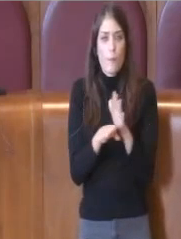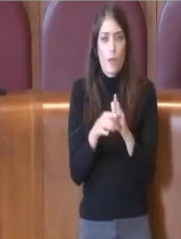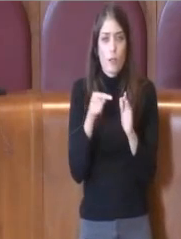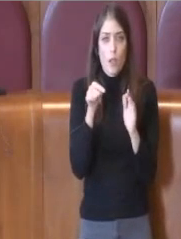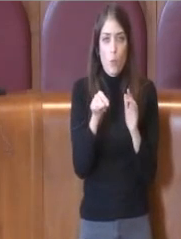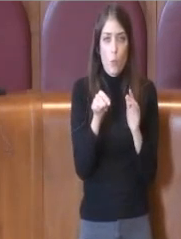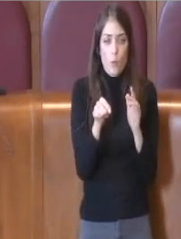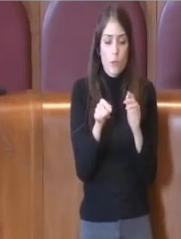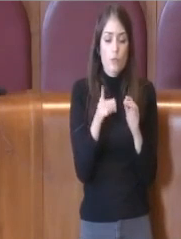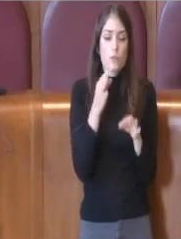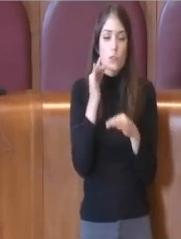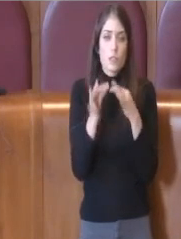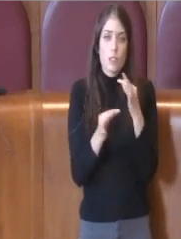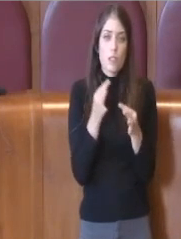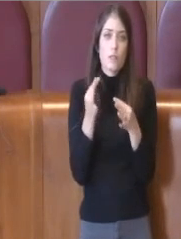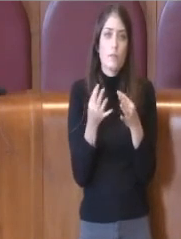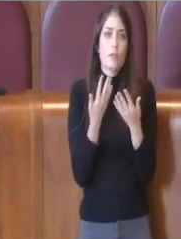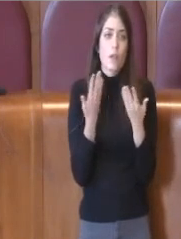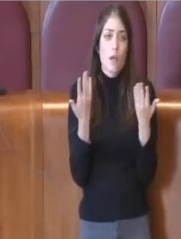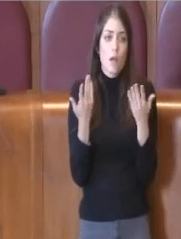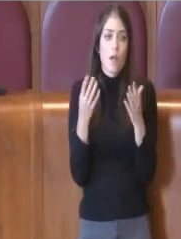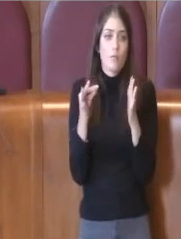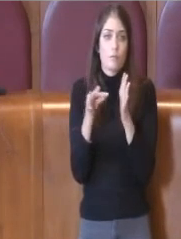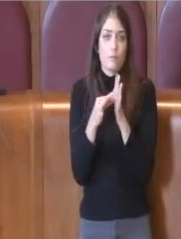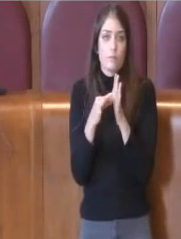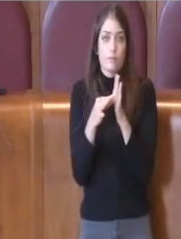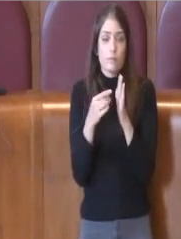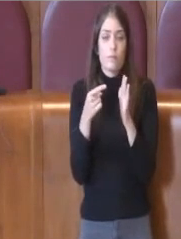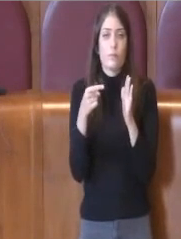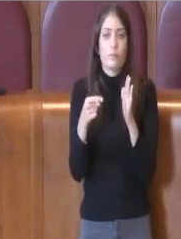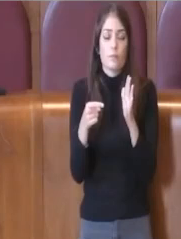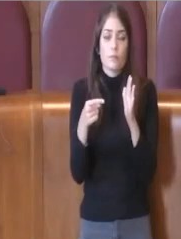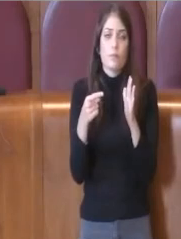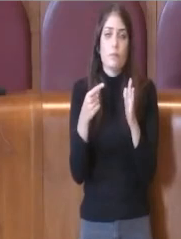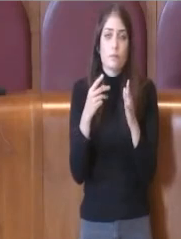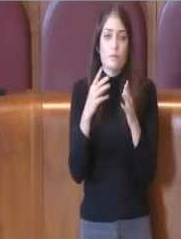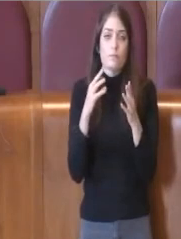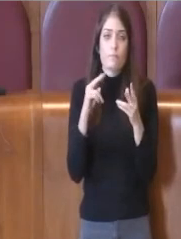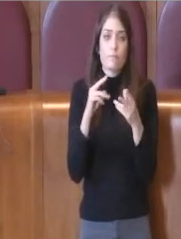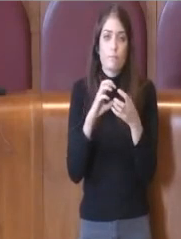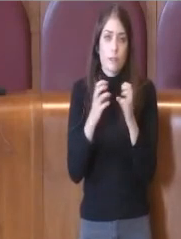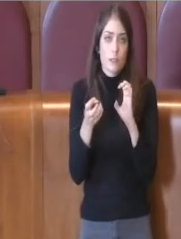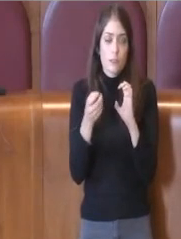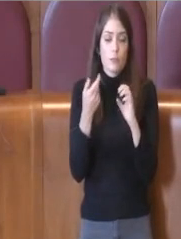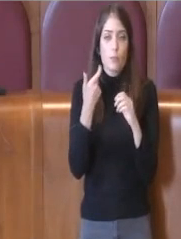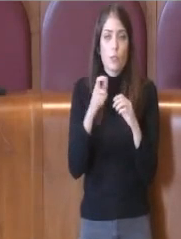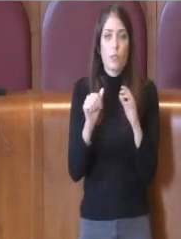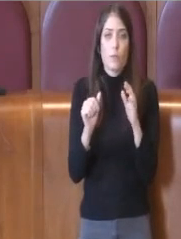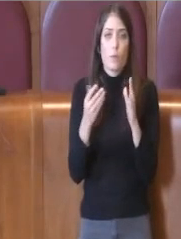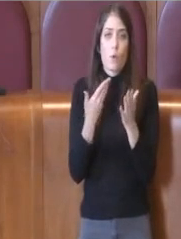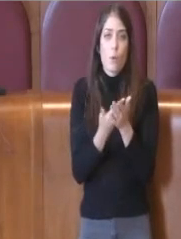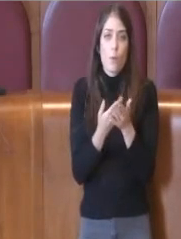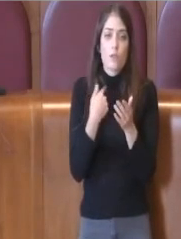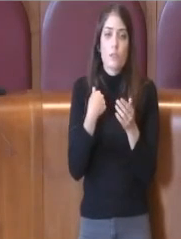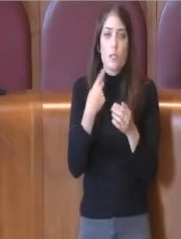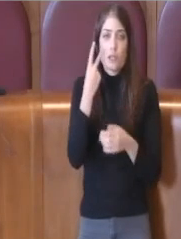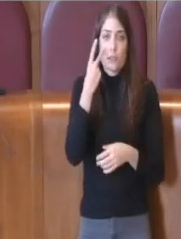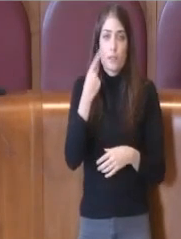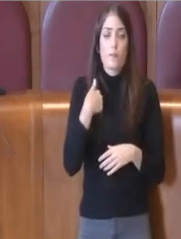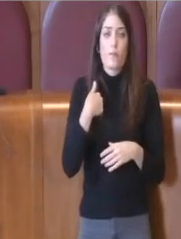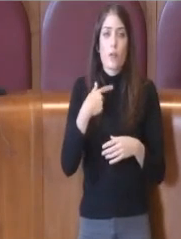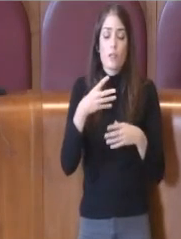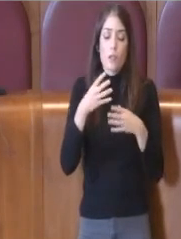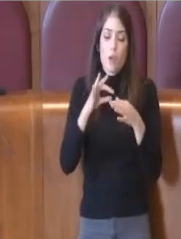può rilevare il primo profilo di criticità, perché appunto nella proposta si prevede che possano essere oggetto